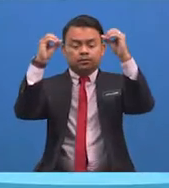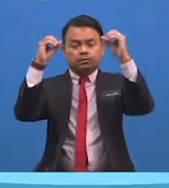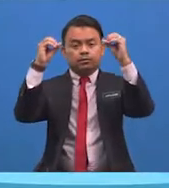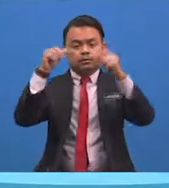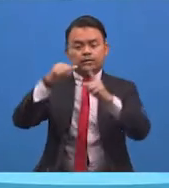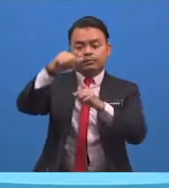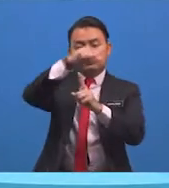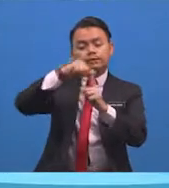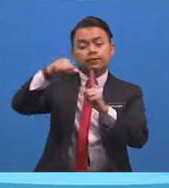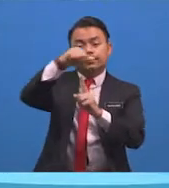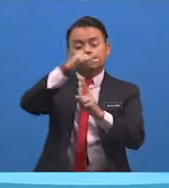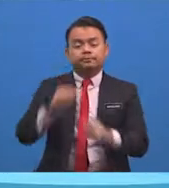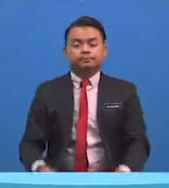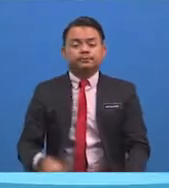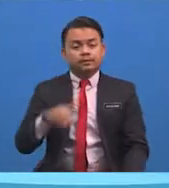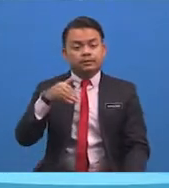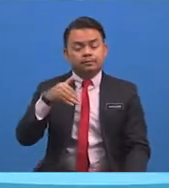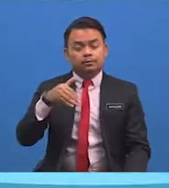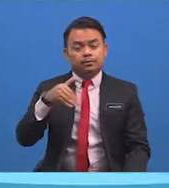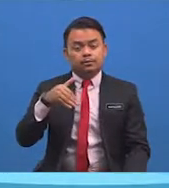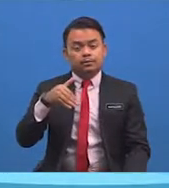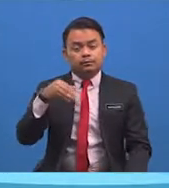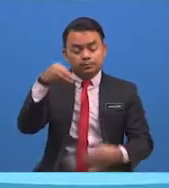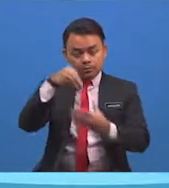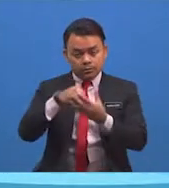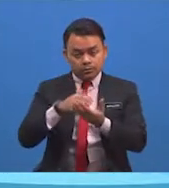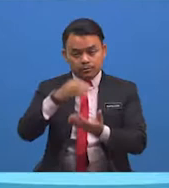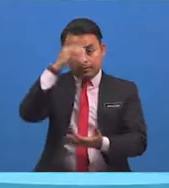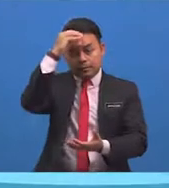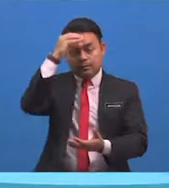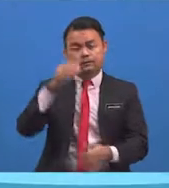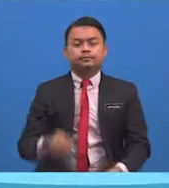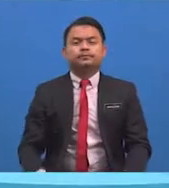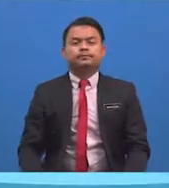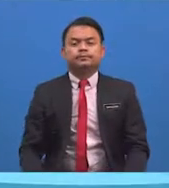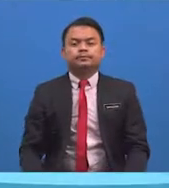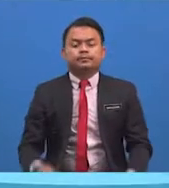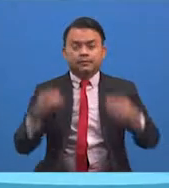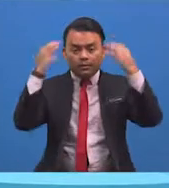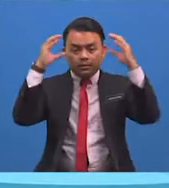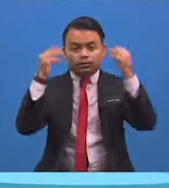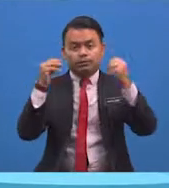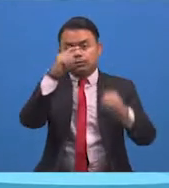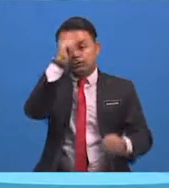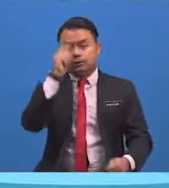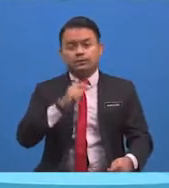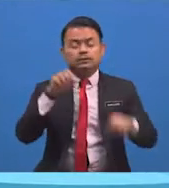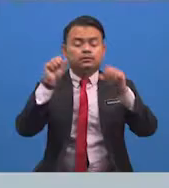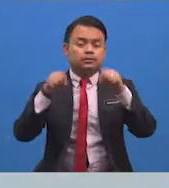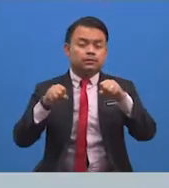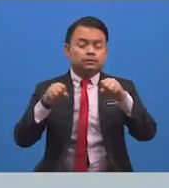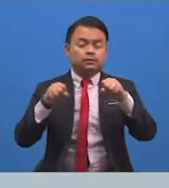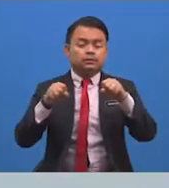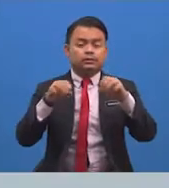Murid-murid, sebelum kita ke pelajaran seterusnya, cikgu ingin bertanya, bolehkah murid-murid